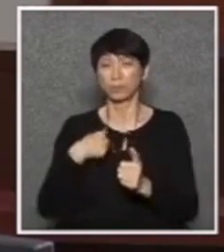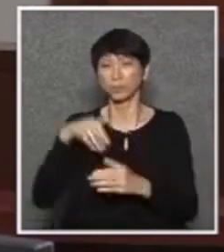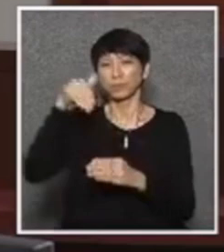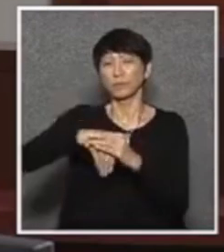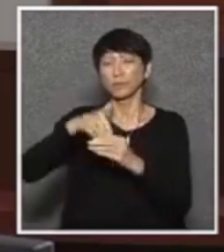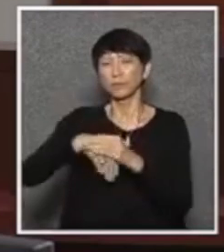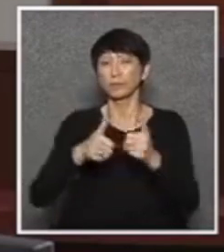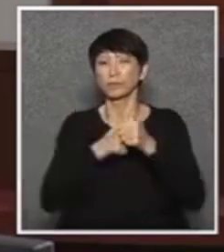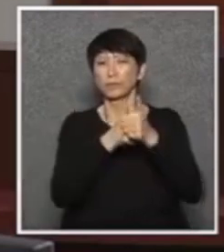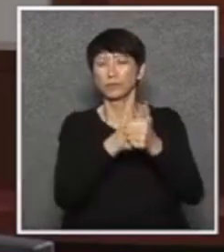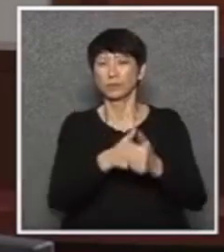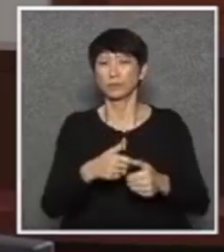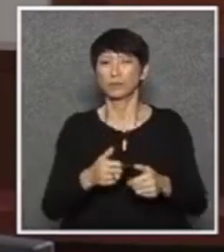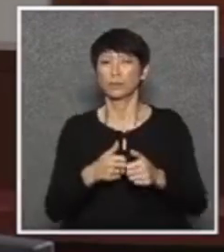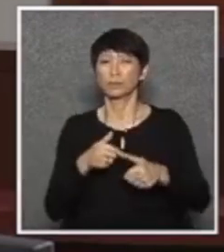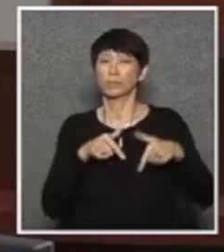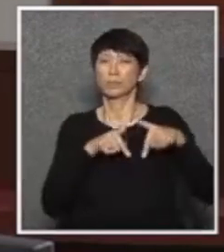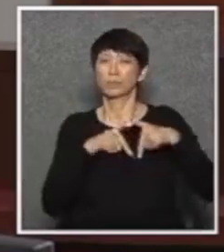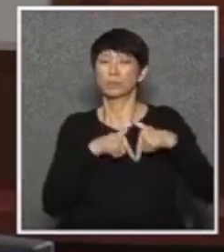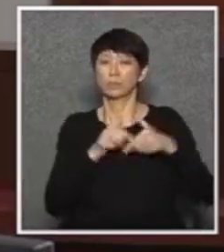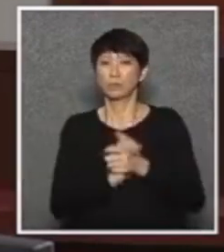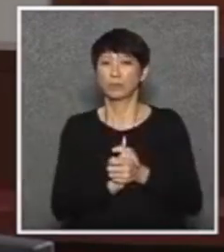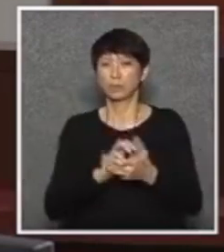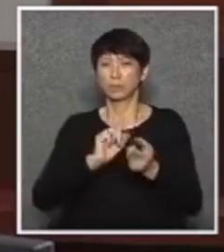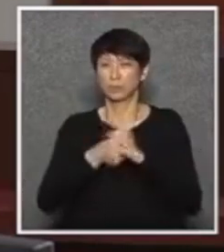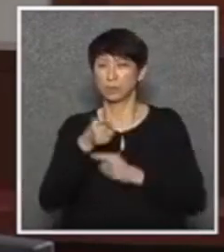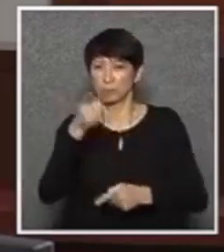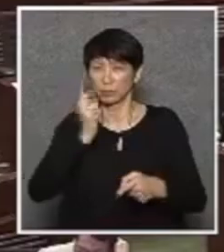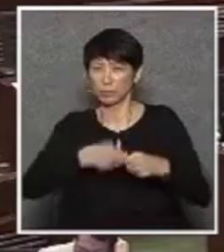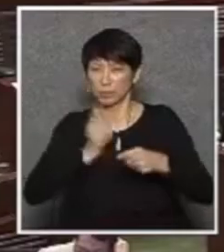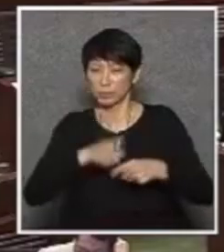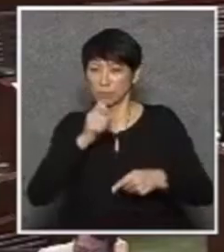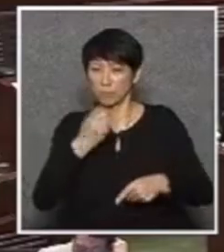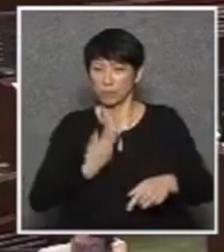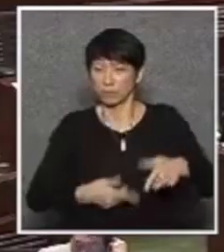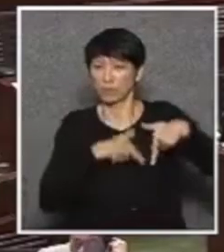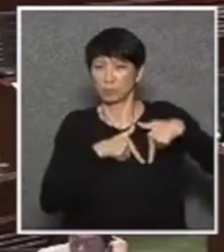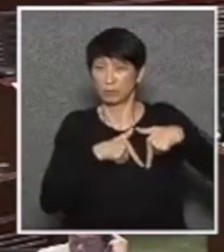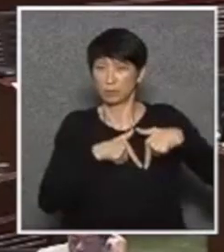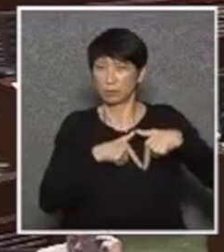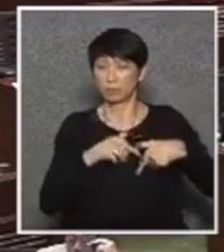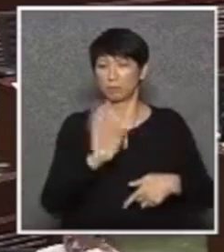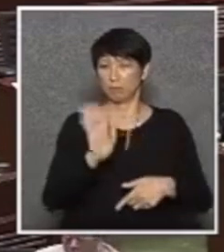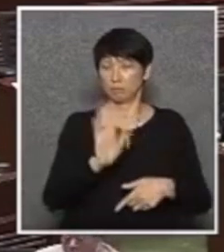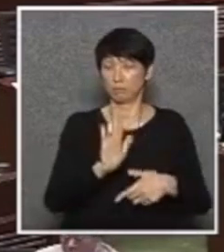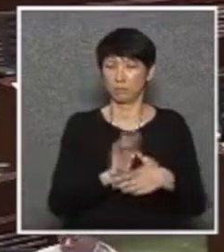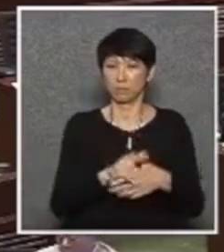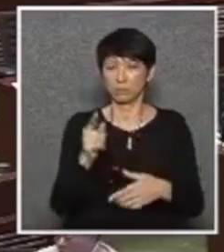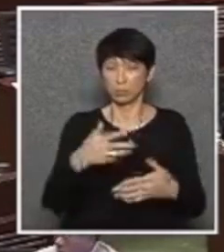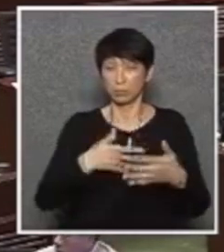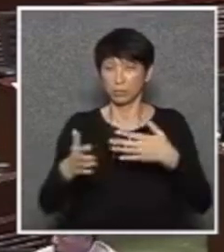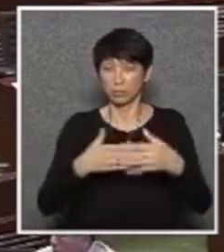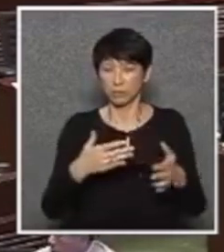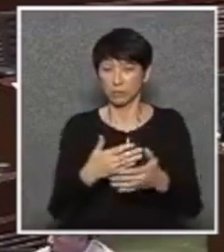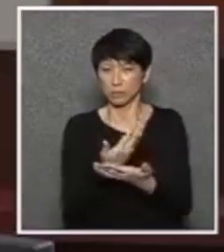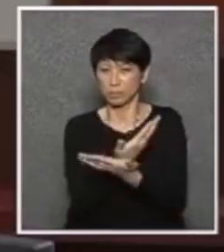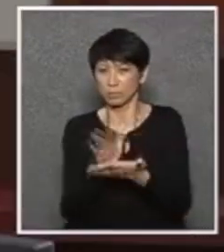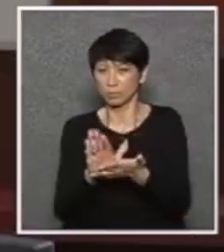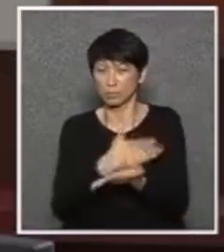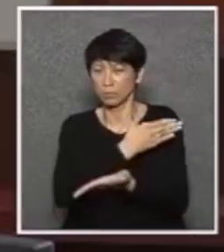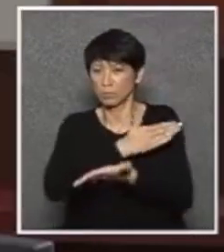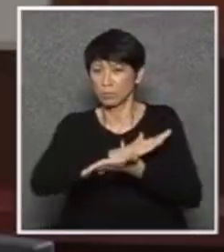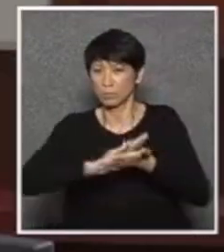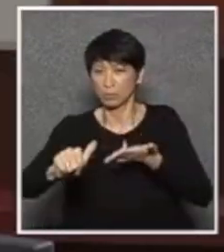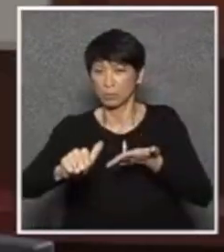根据良心，就是代表你有良心，是吗？这件事是非判言，